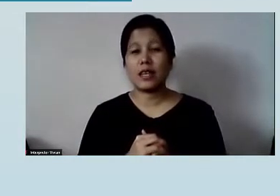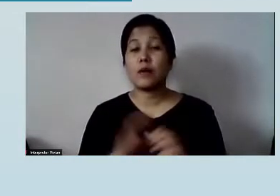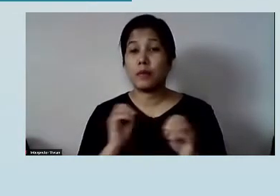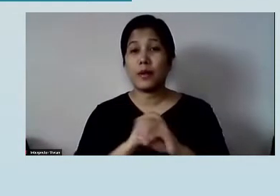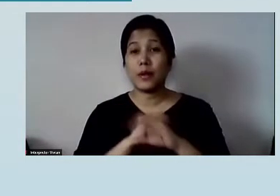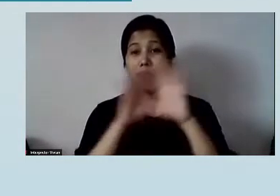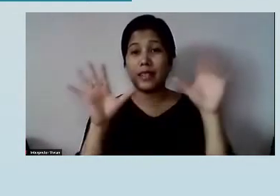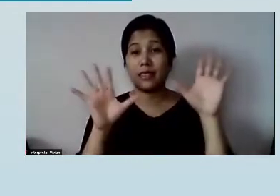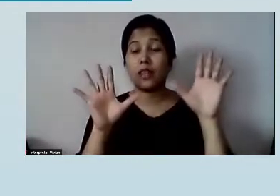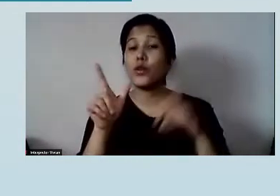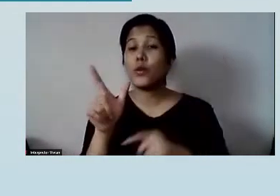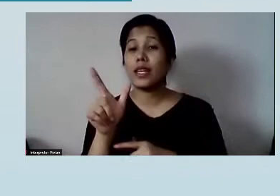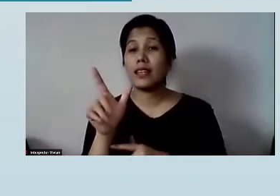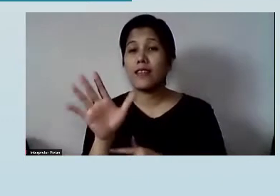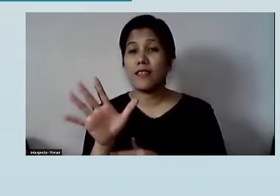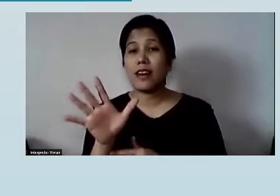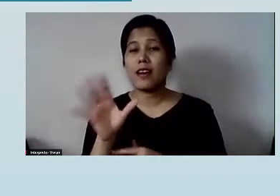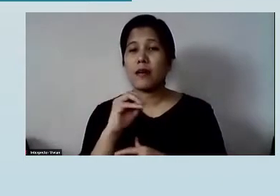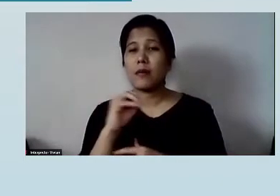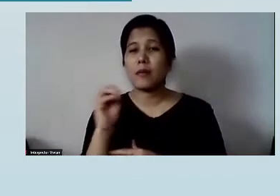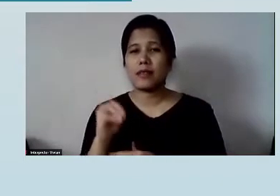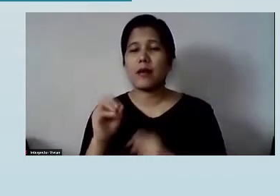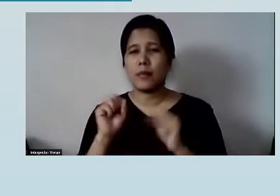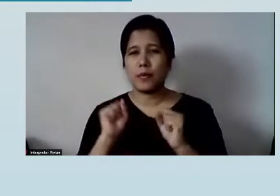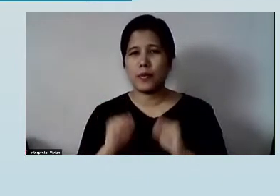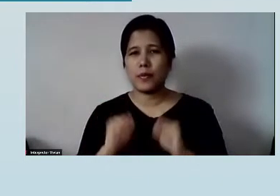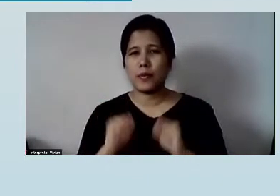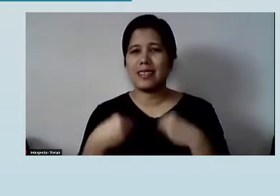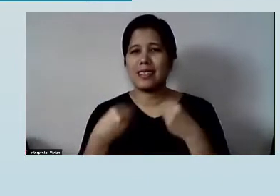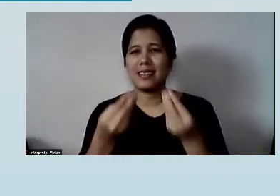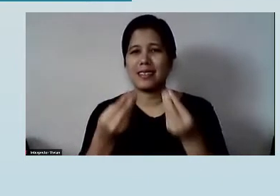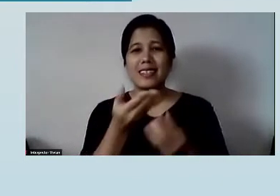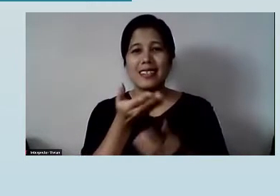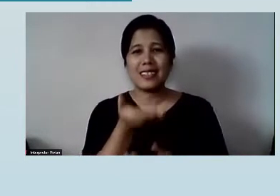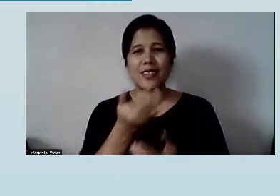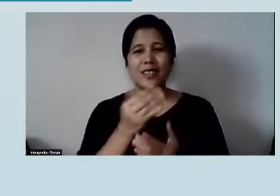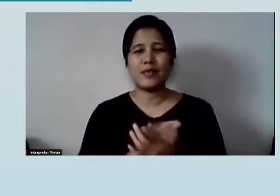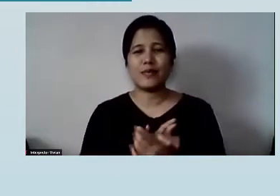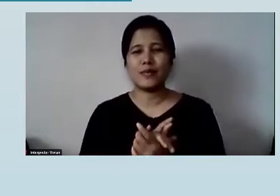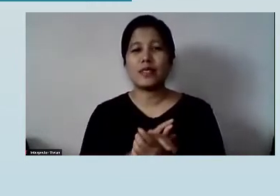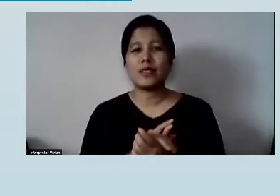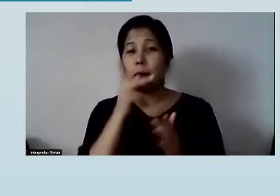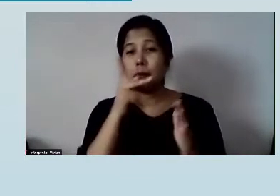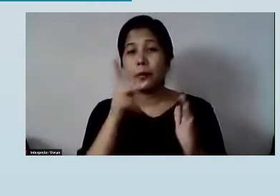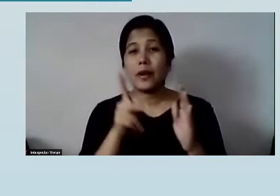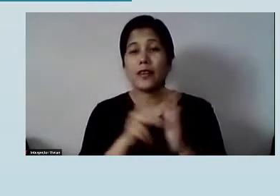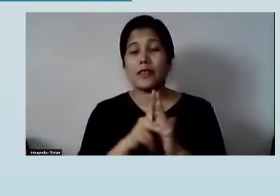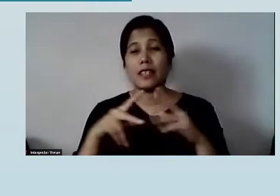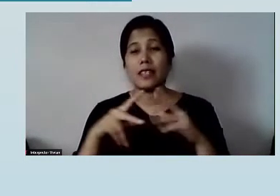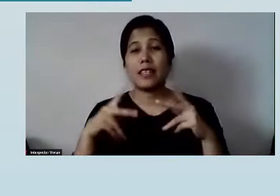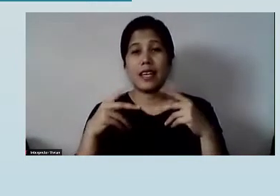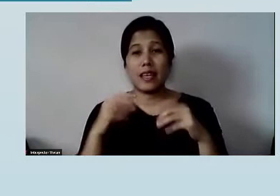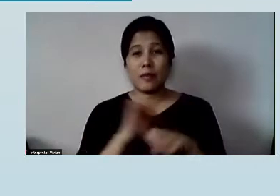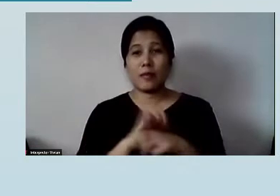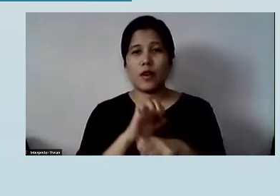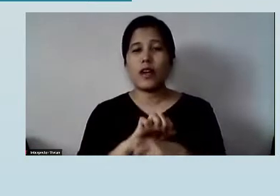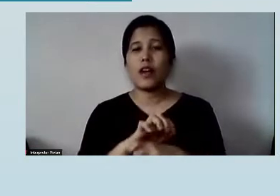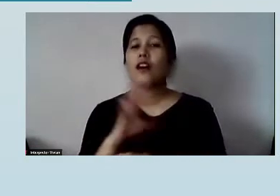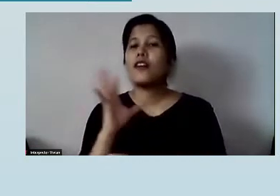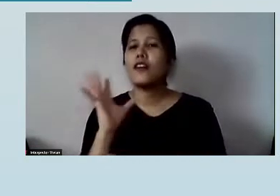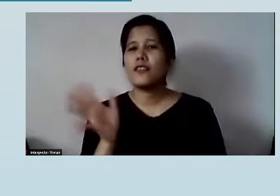yan, ha, 25% ang pwedeng ibigay sa'yo as a private employer. And meron pa 50%